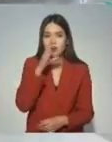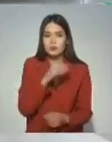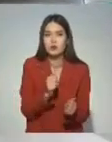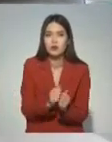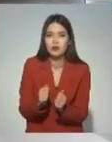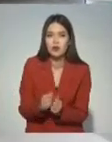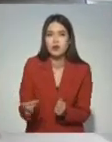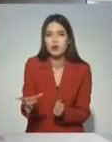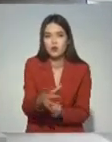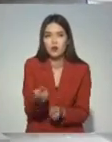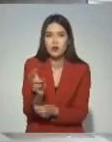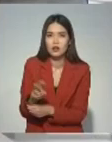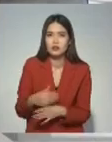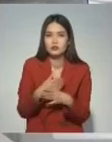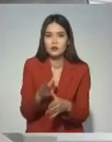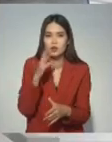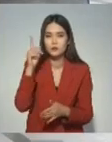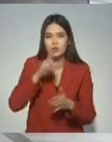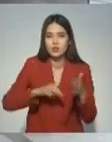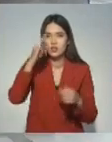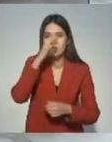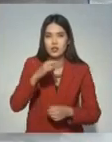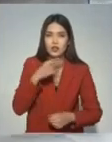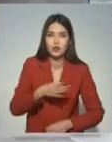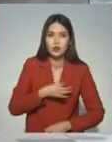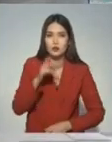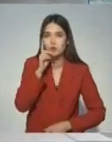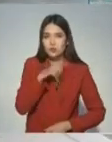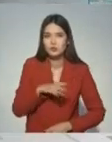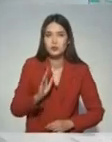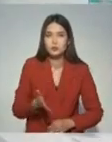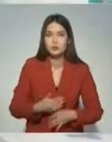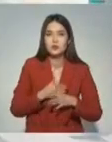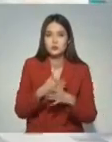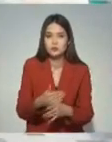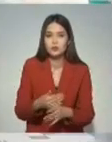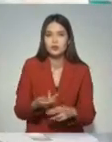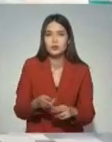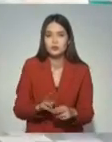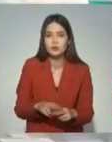на экране. Родные Орлана надеются, что казахстанцы не пройдут мимо их страданий. Страна уже не раз